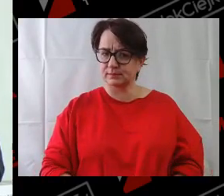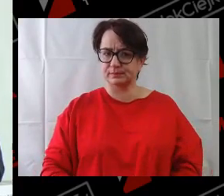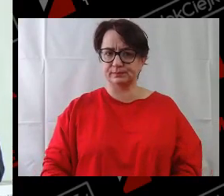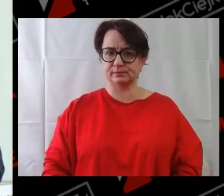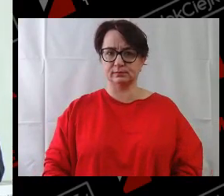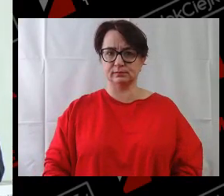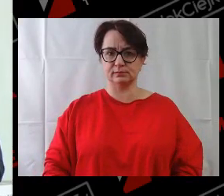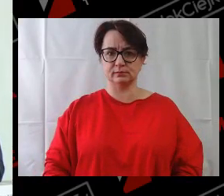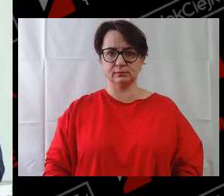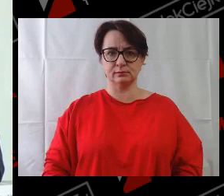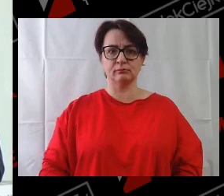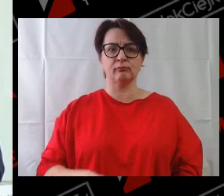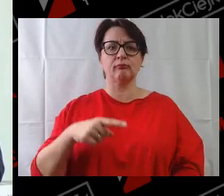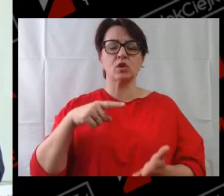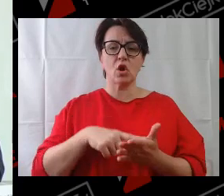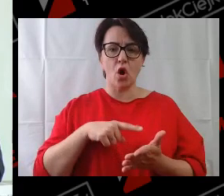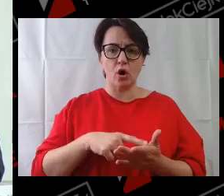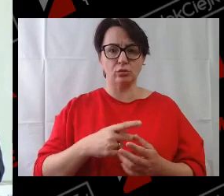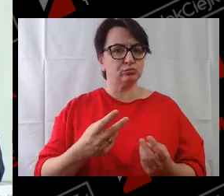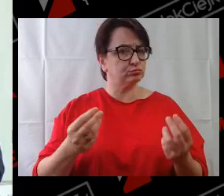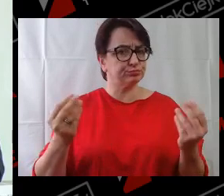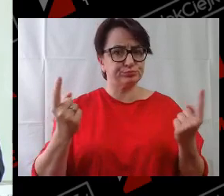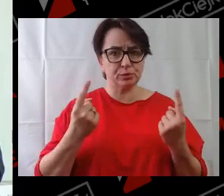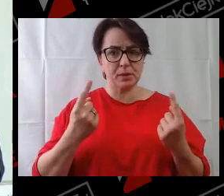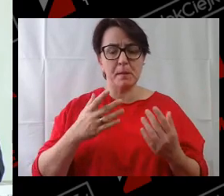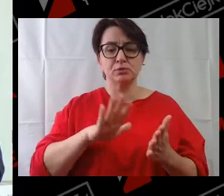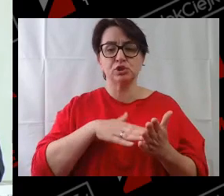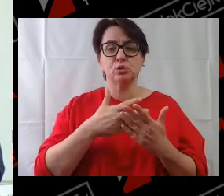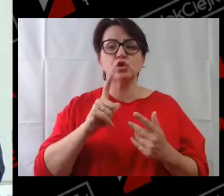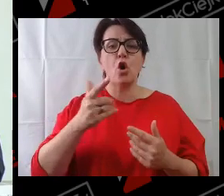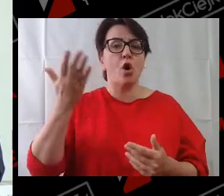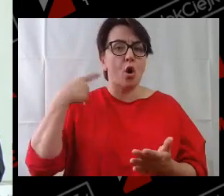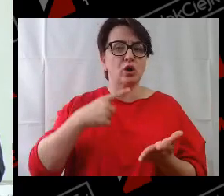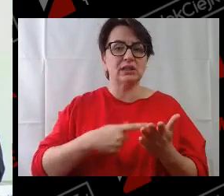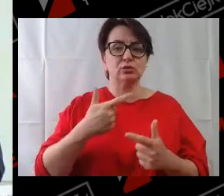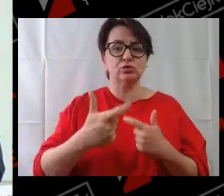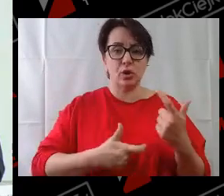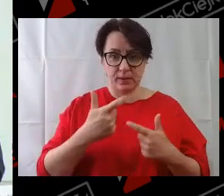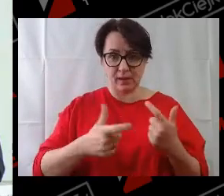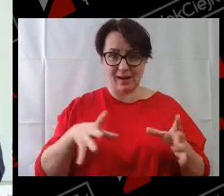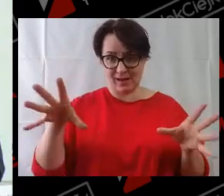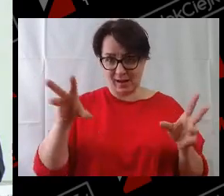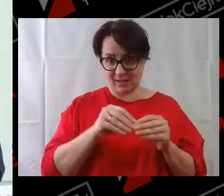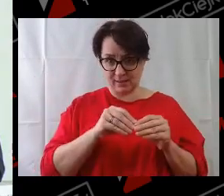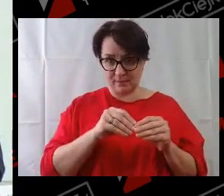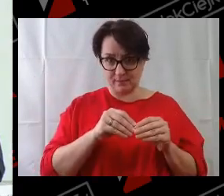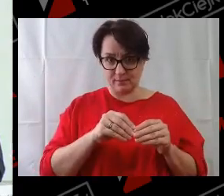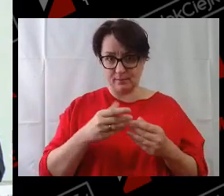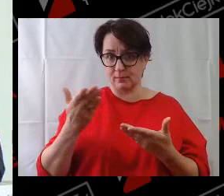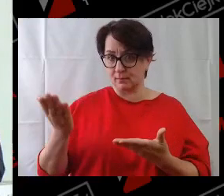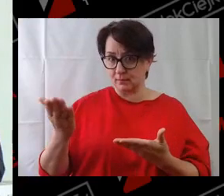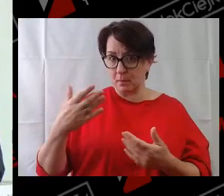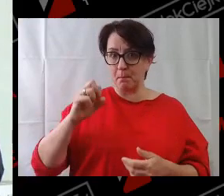więc to jest ci Doskonały przykład tego coś ostatnio stało Co można razem zrobić to